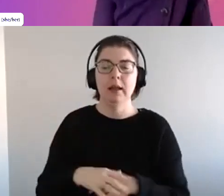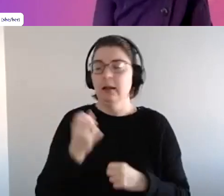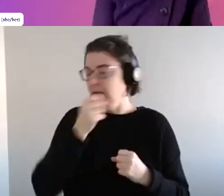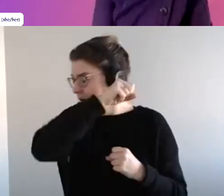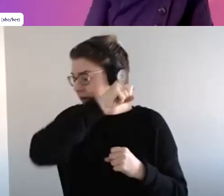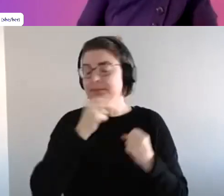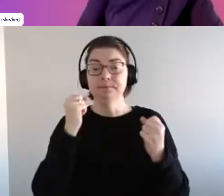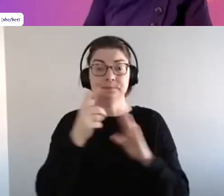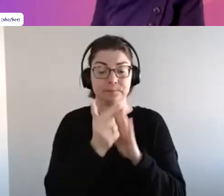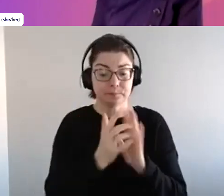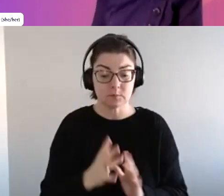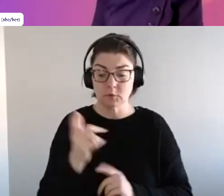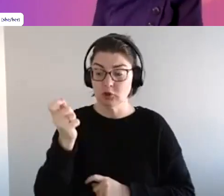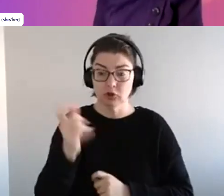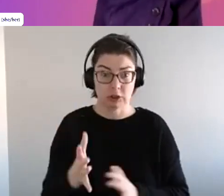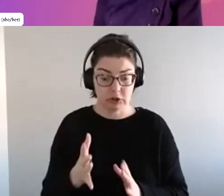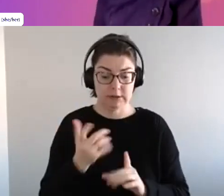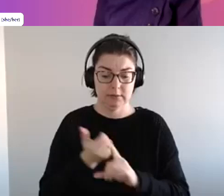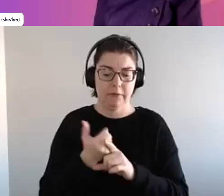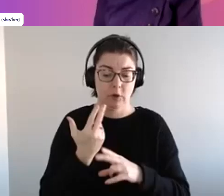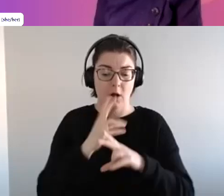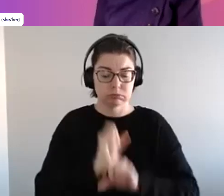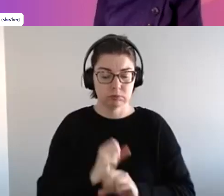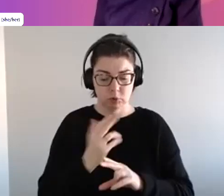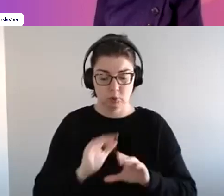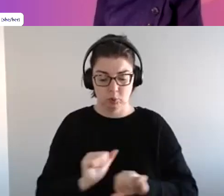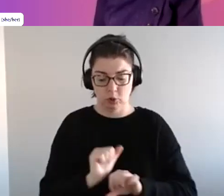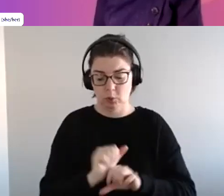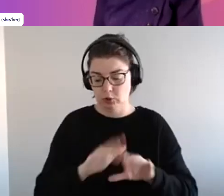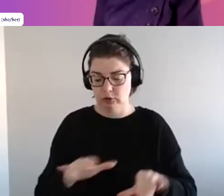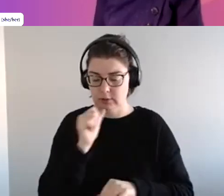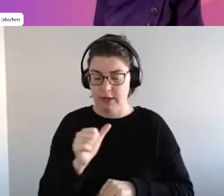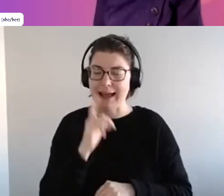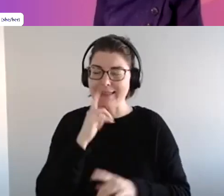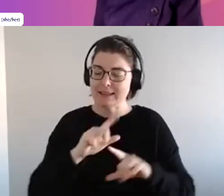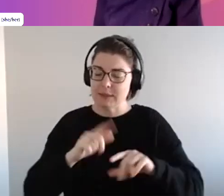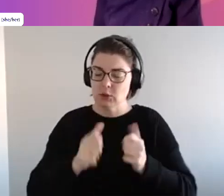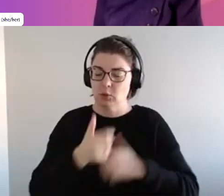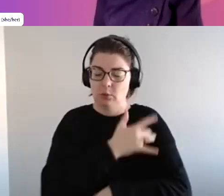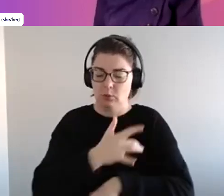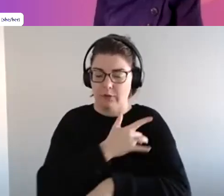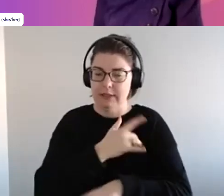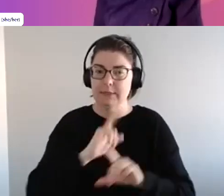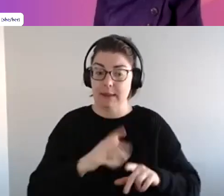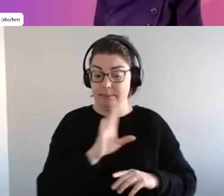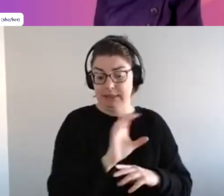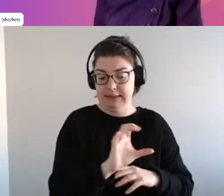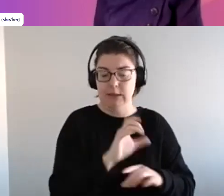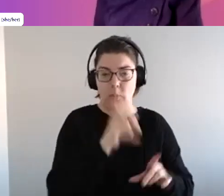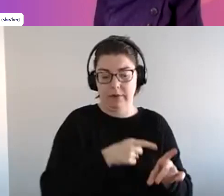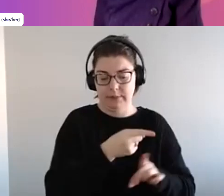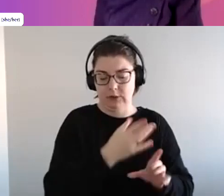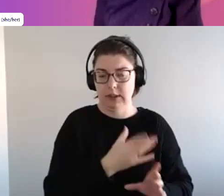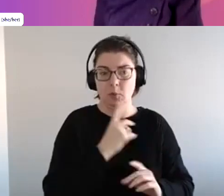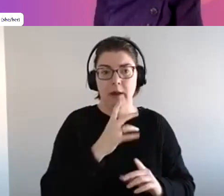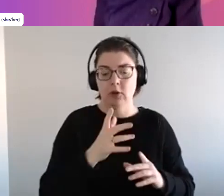je pense que beaucoup d'avocats de juge n'ont pas l'habitude de travailler avec des enfants ça diffère d'une province à l'autre en Colombie Britannique nous n'avons pas